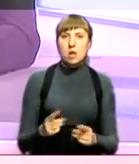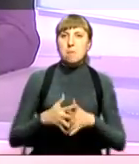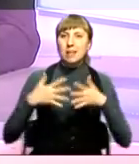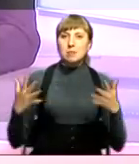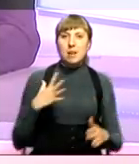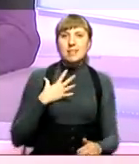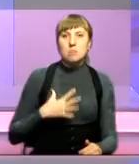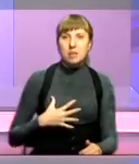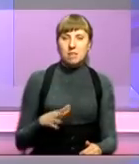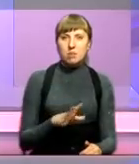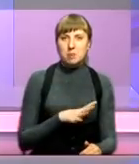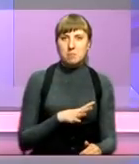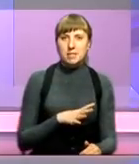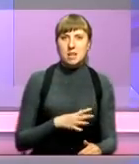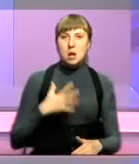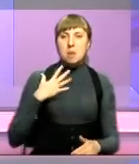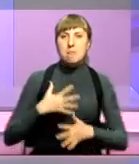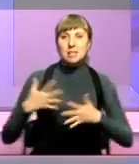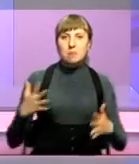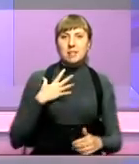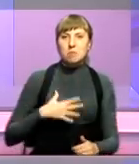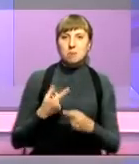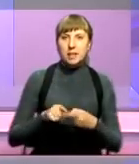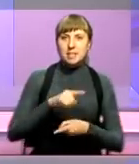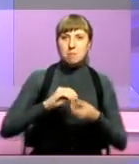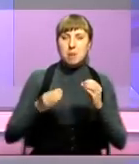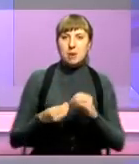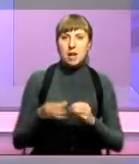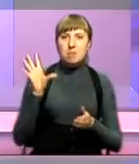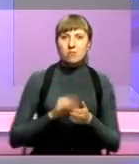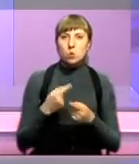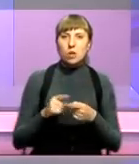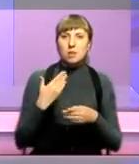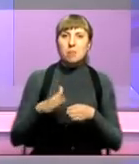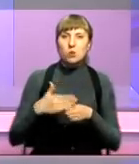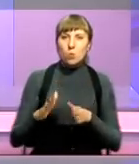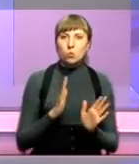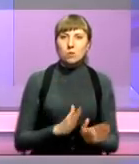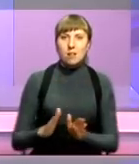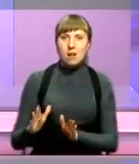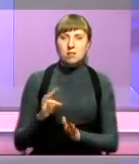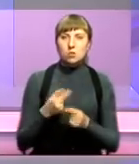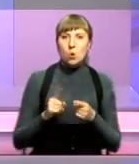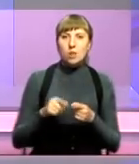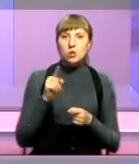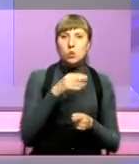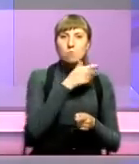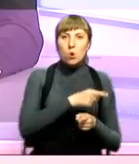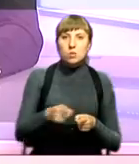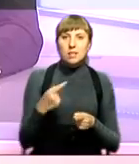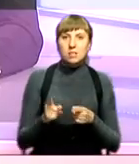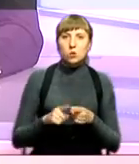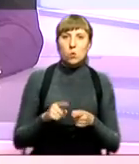максимально терпеливым быть, вот, максимально терпимым к этим проблемам. Все это потихонечку наладится. Но это тот процесс, который